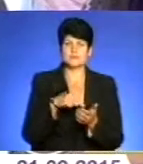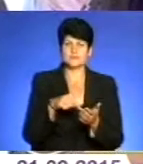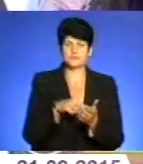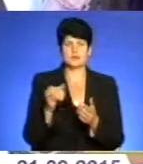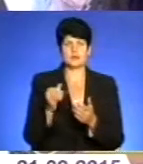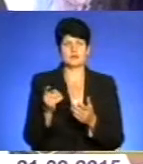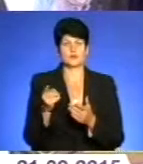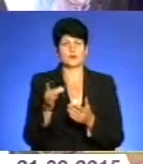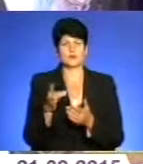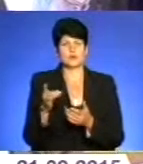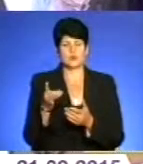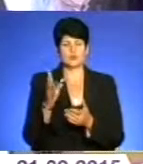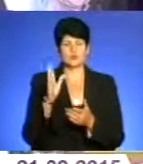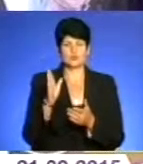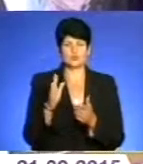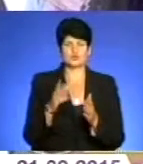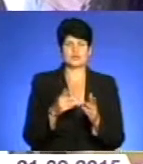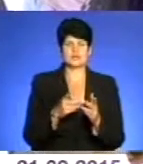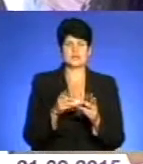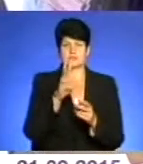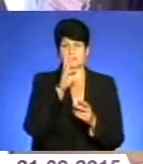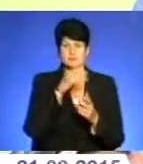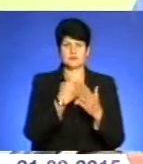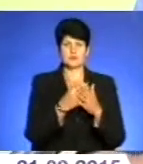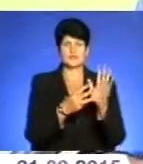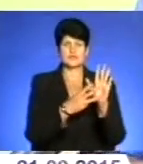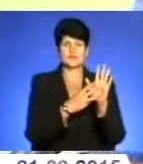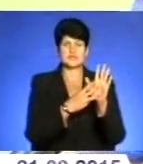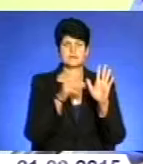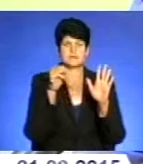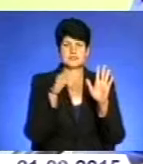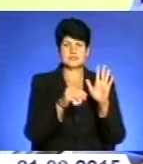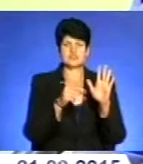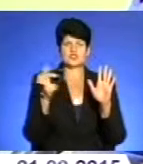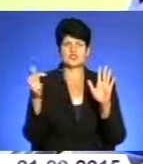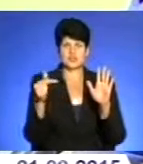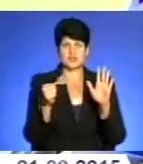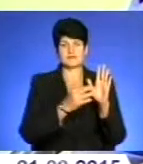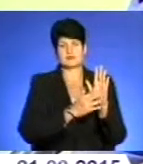патрульних стартуватиме від 8 тисяч гривень. Ми розробили